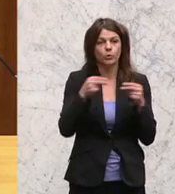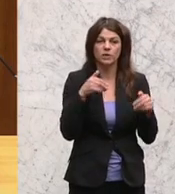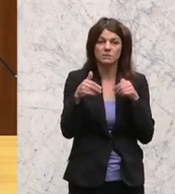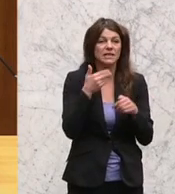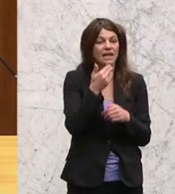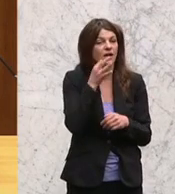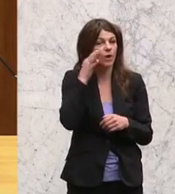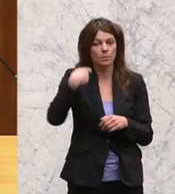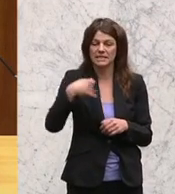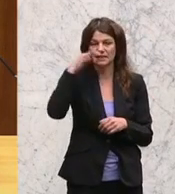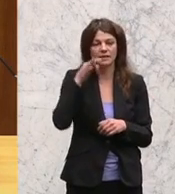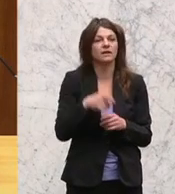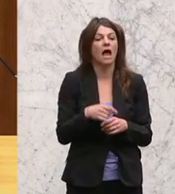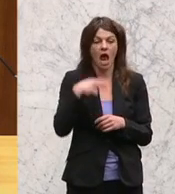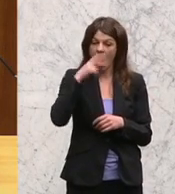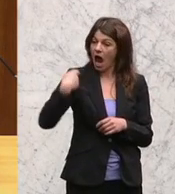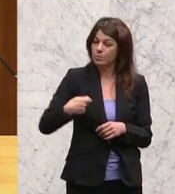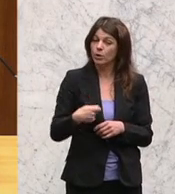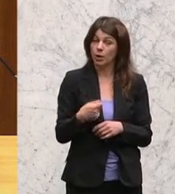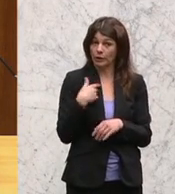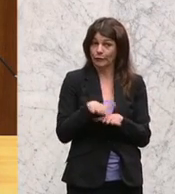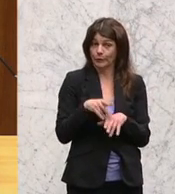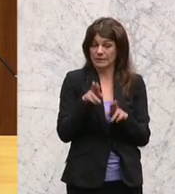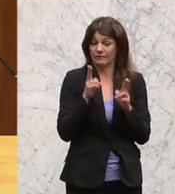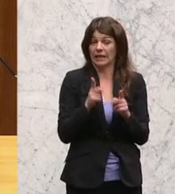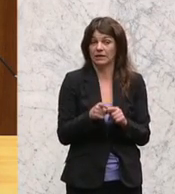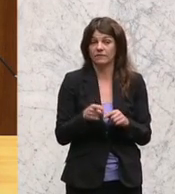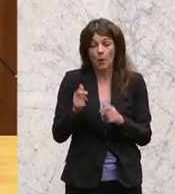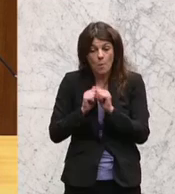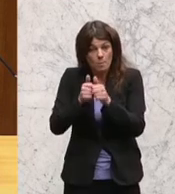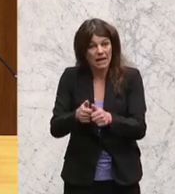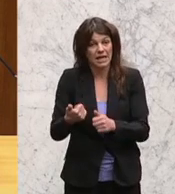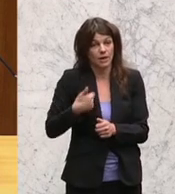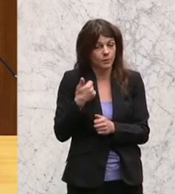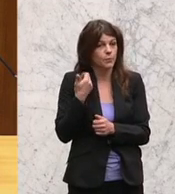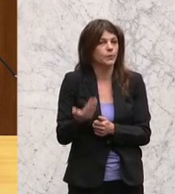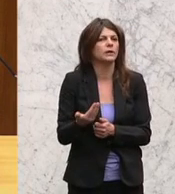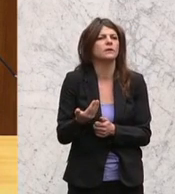Frau Präsidentin, Herr Abgeordneter. Ich halte den Ansatz für sehr wichtig, dass unbegleitende